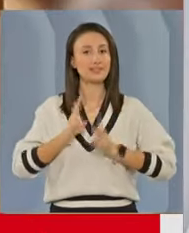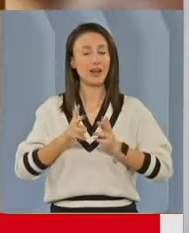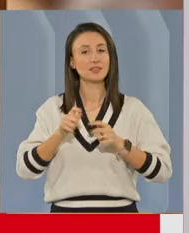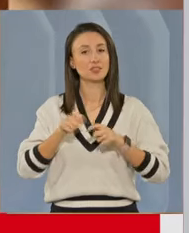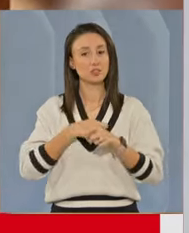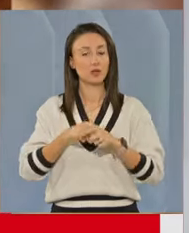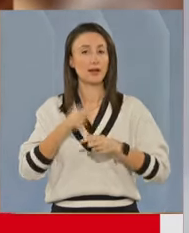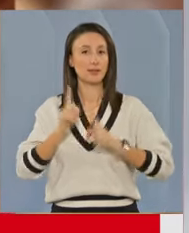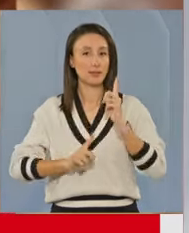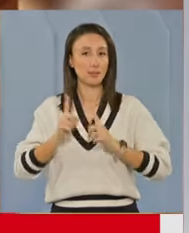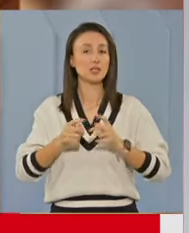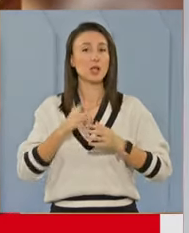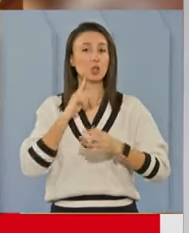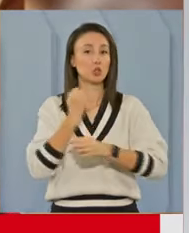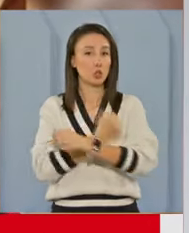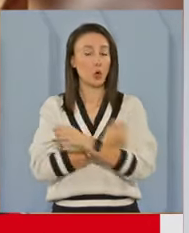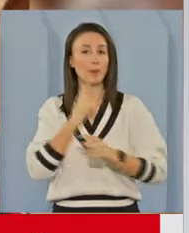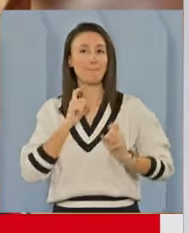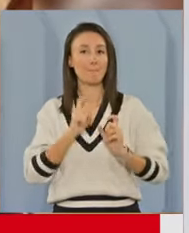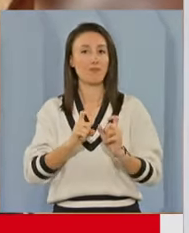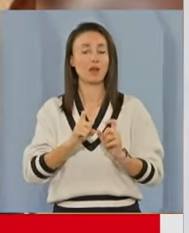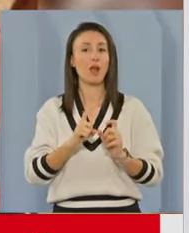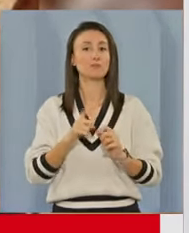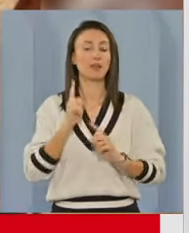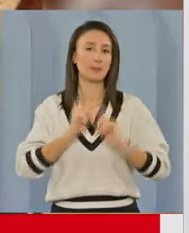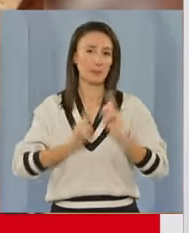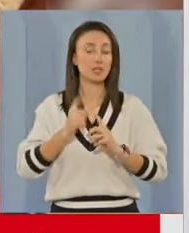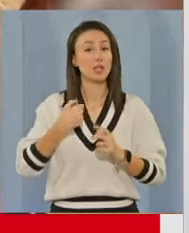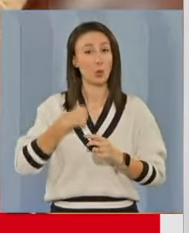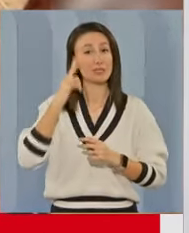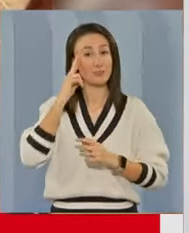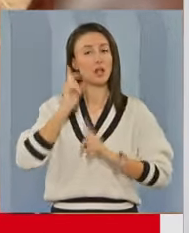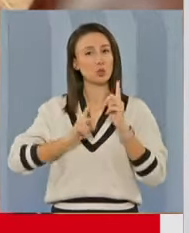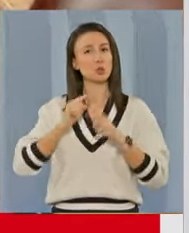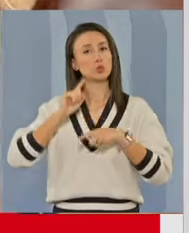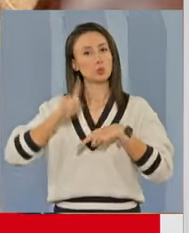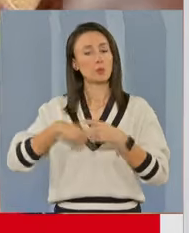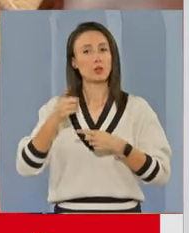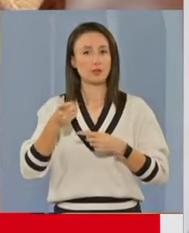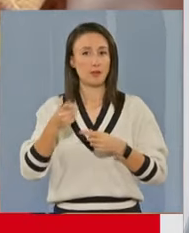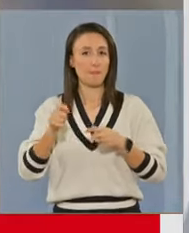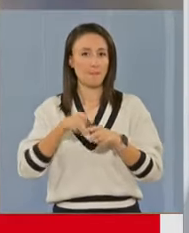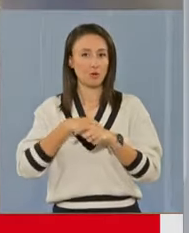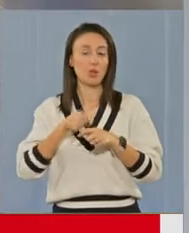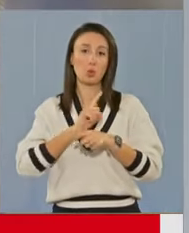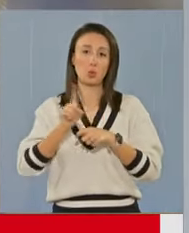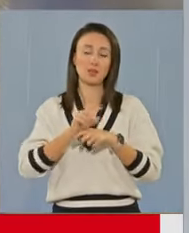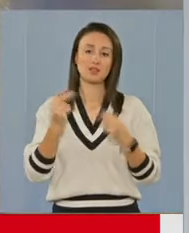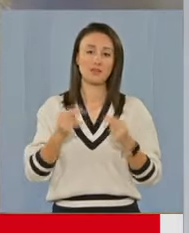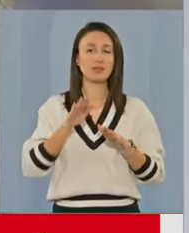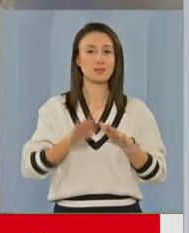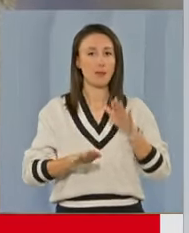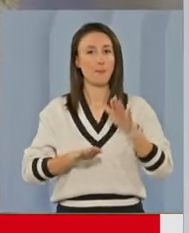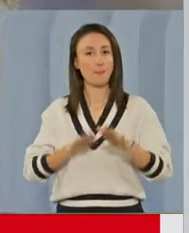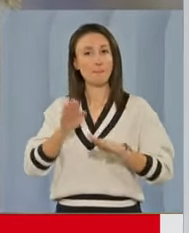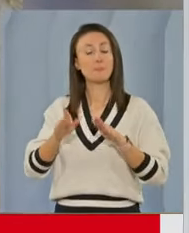gestionare de dependențelor de droguri și prevenirea adicțiilor eu sper ca totuși după aceste mișcări lucrurile să fie făcute Step by